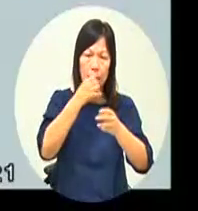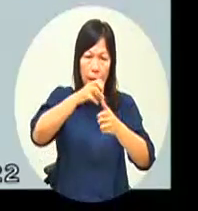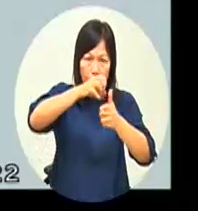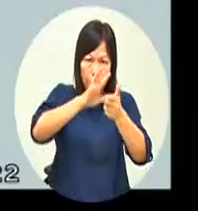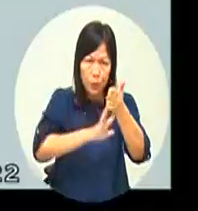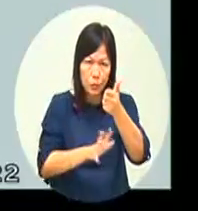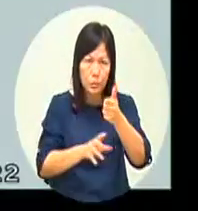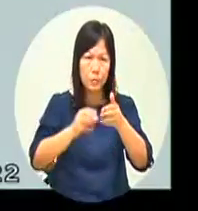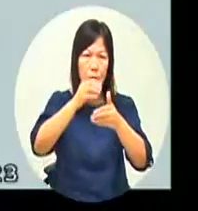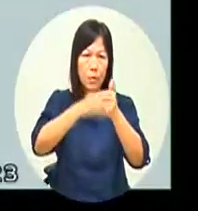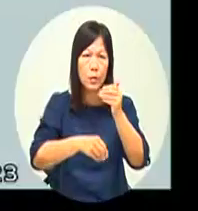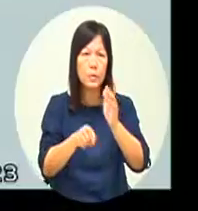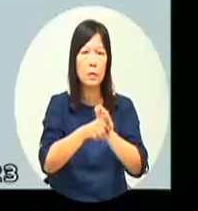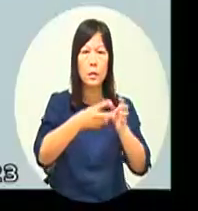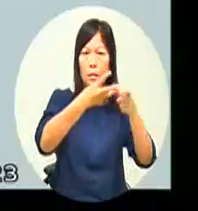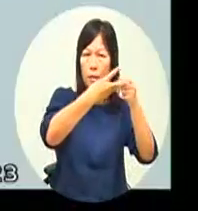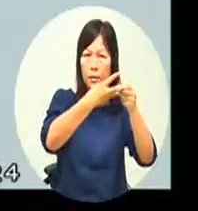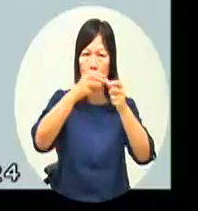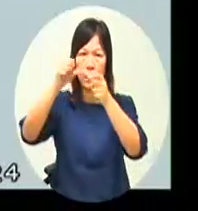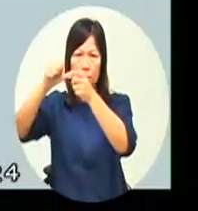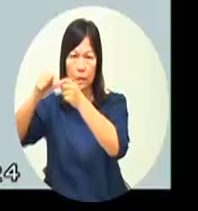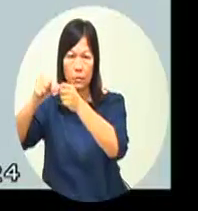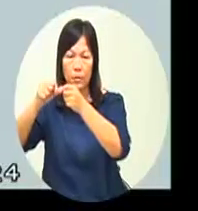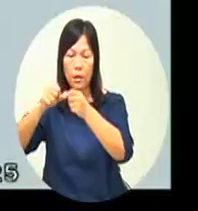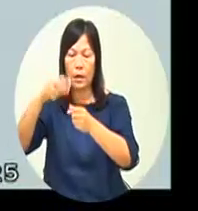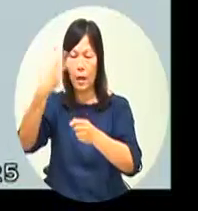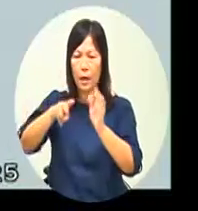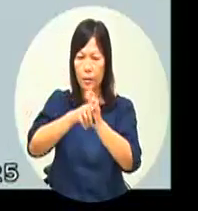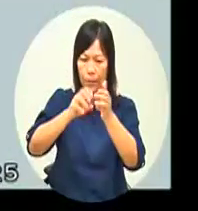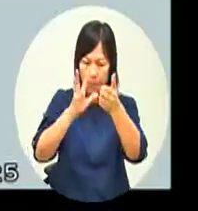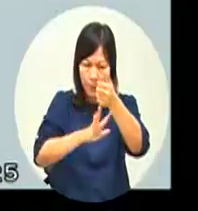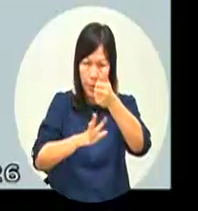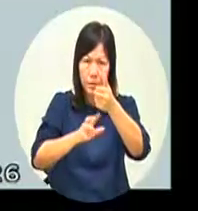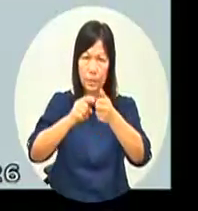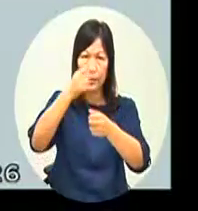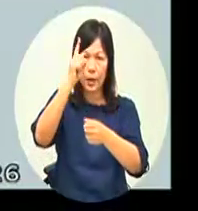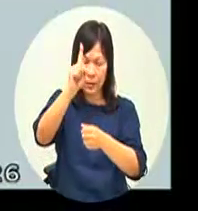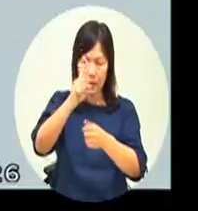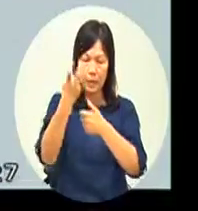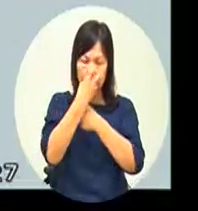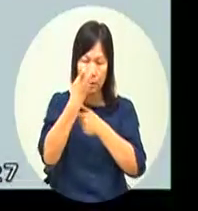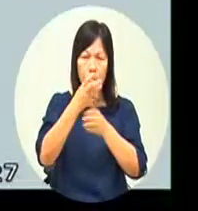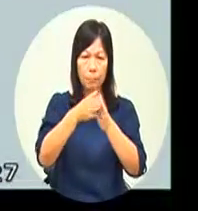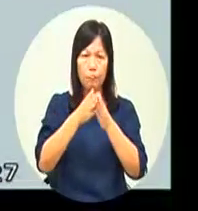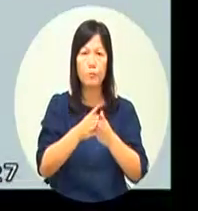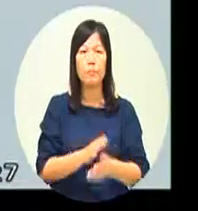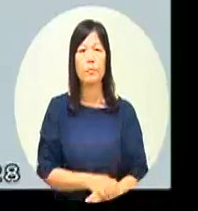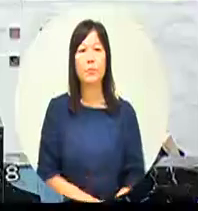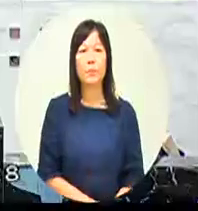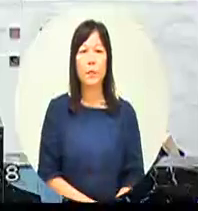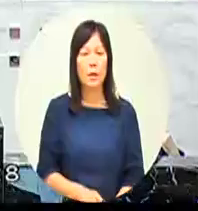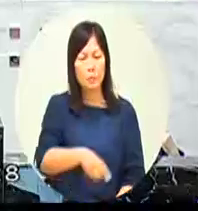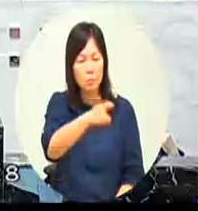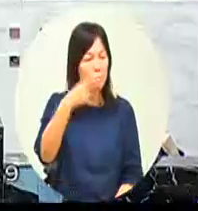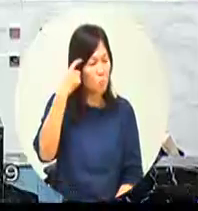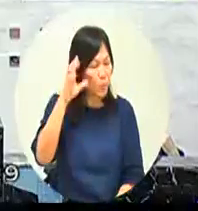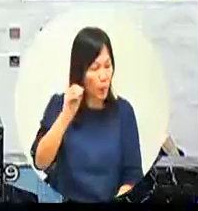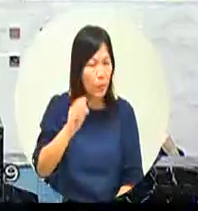程第三条至第五条即编制表一案，请查照，请讨论。 各位同仁们意